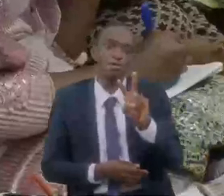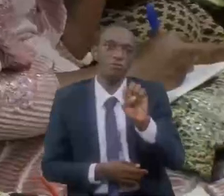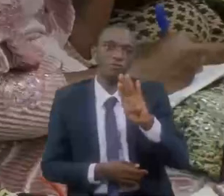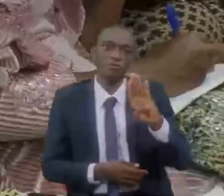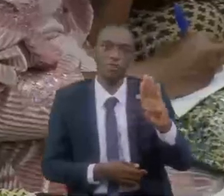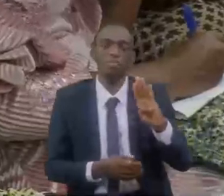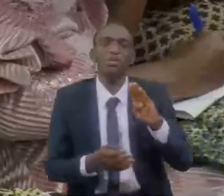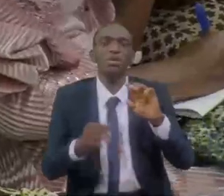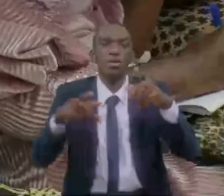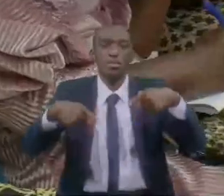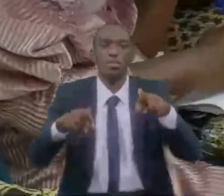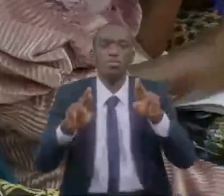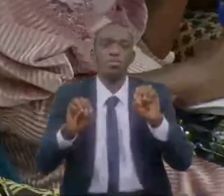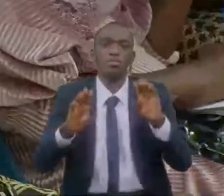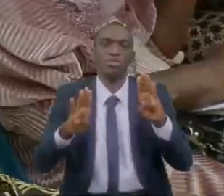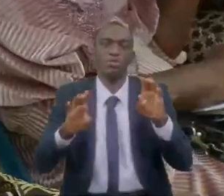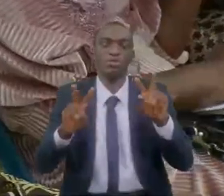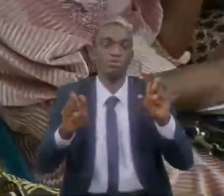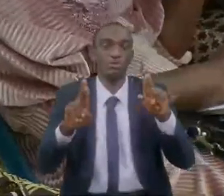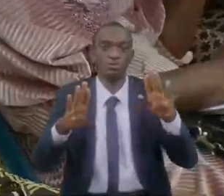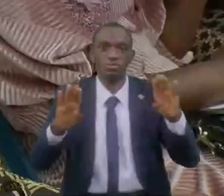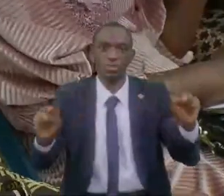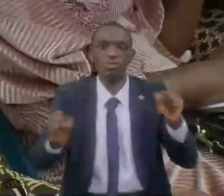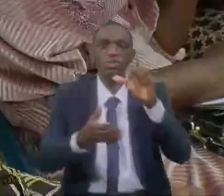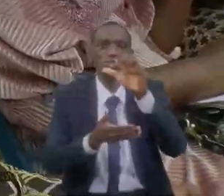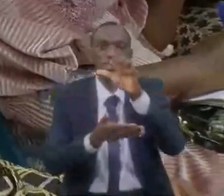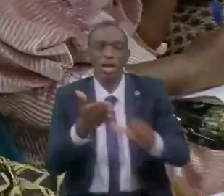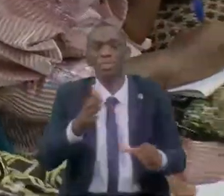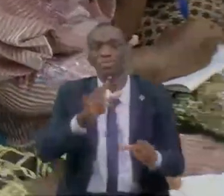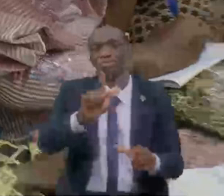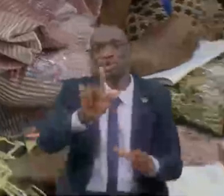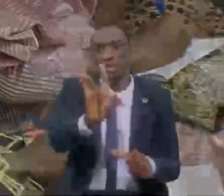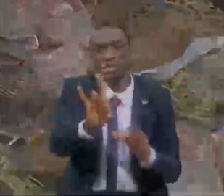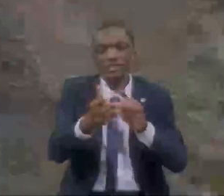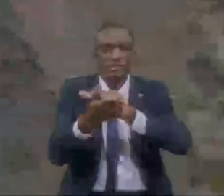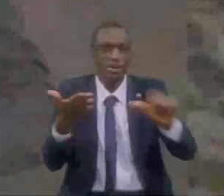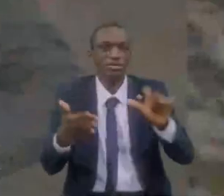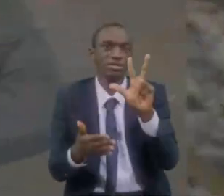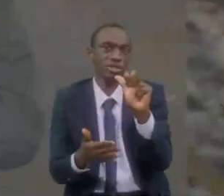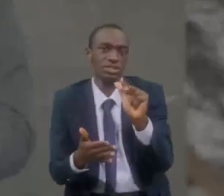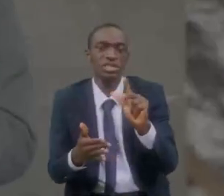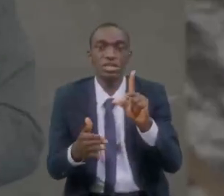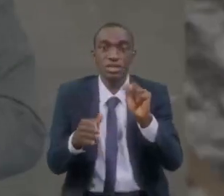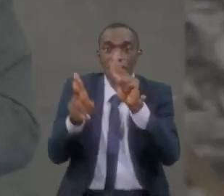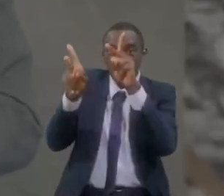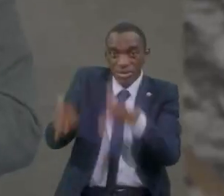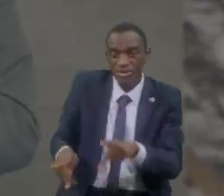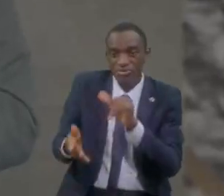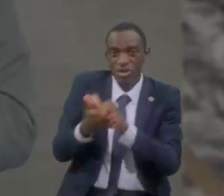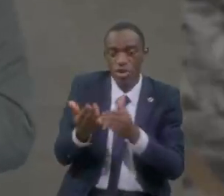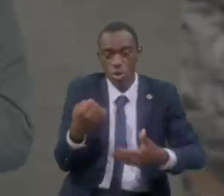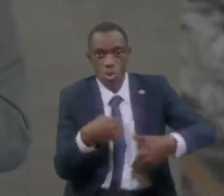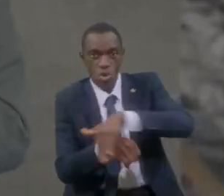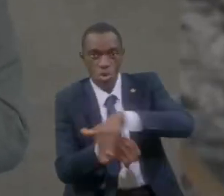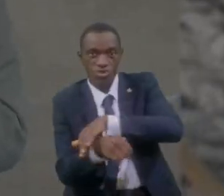13. Proverbe 28, 13. Celui qui cache ses transgressions ne